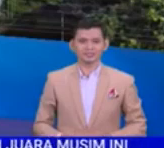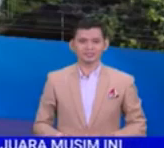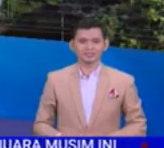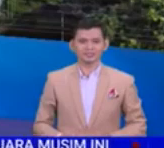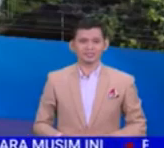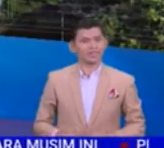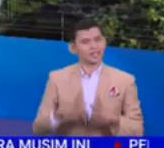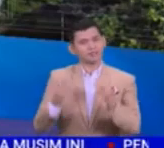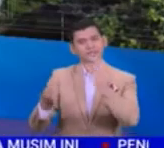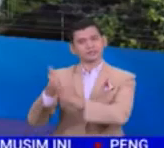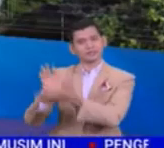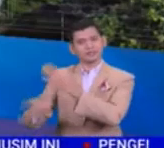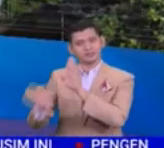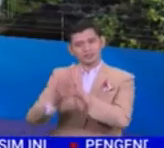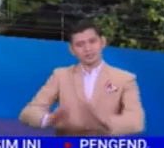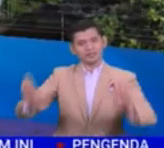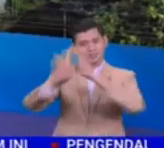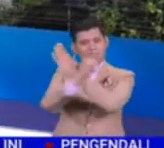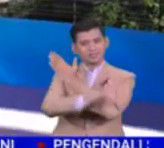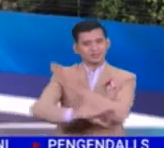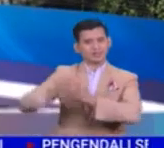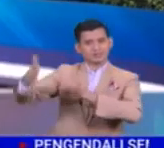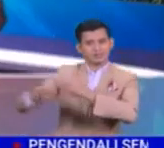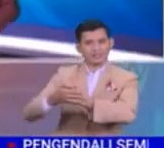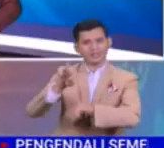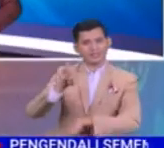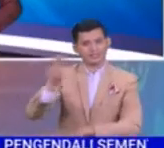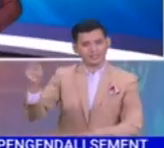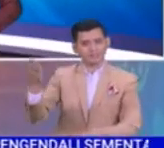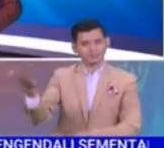Di Negeri Sembilan, kembali ke Angkasapuri.